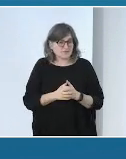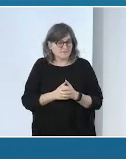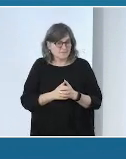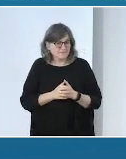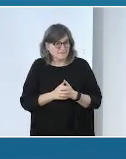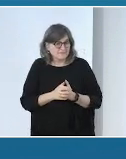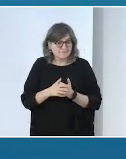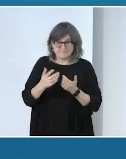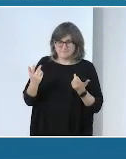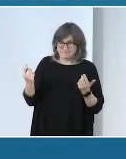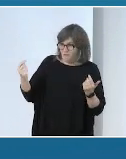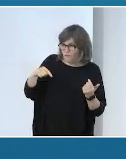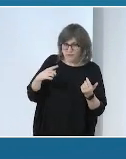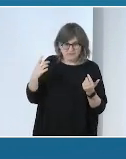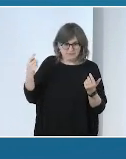la